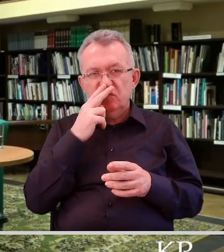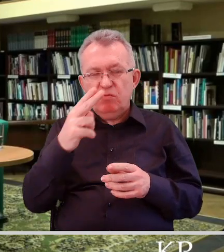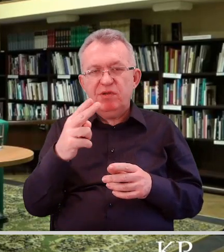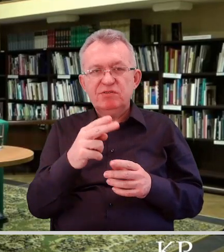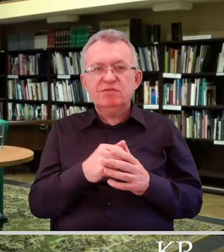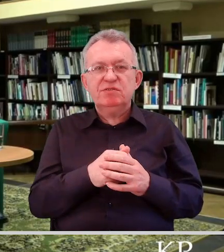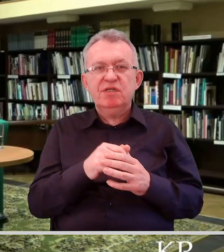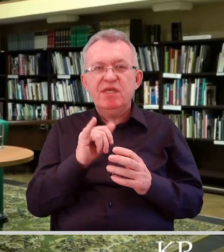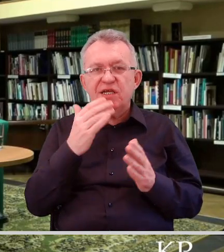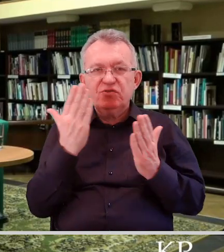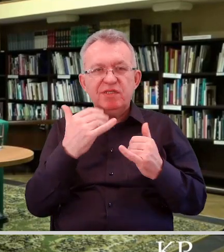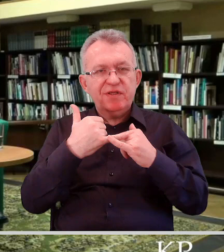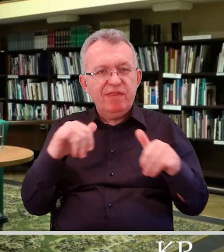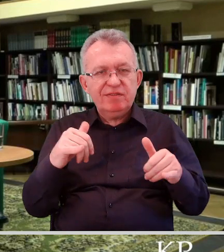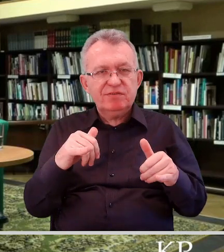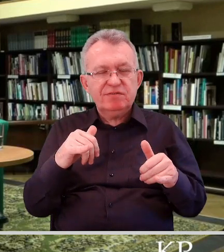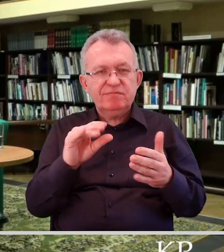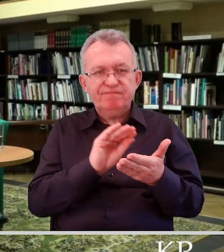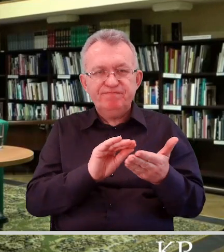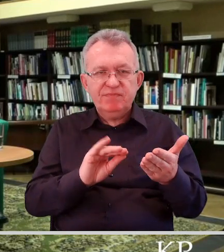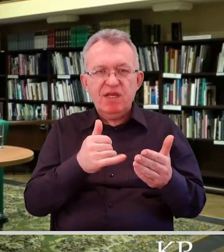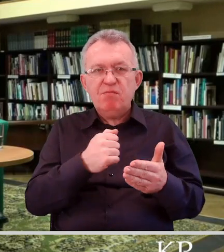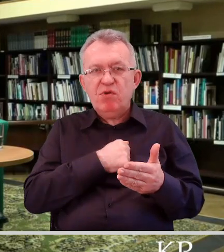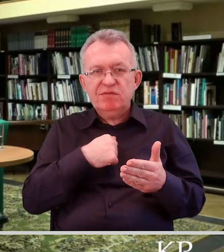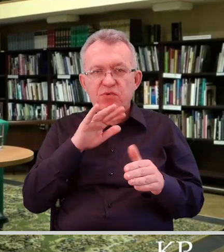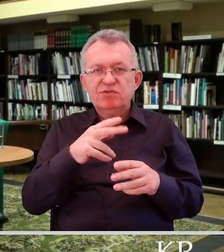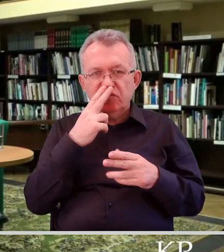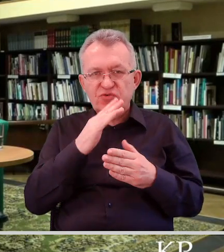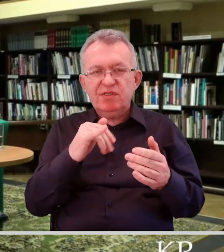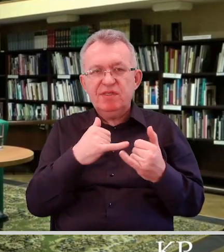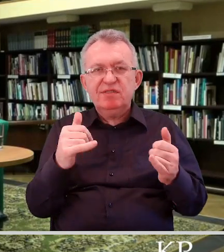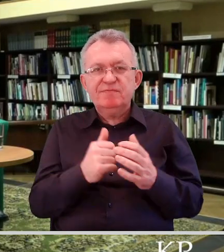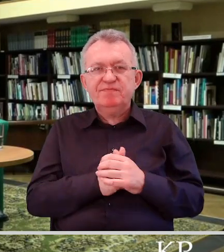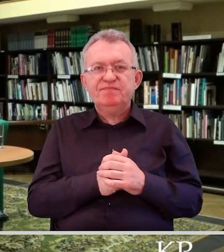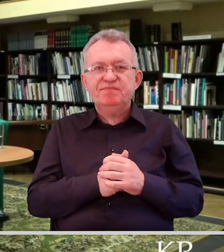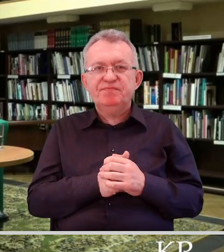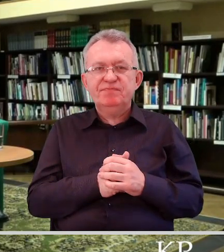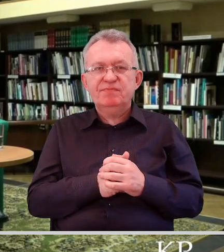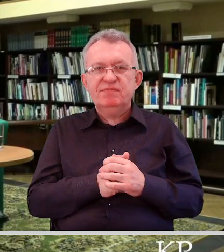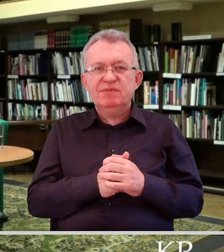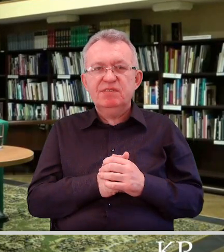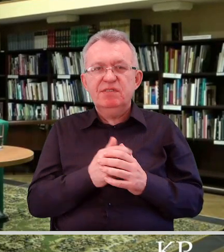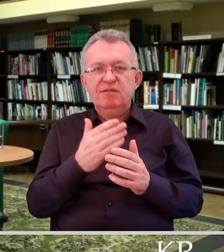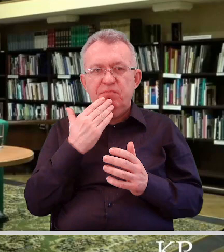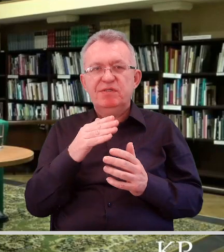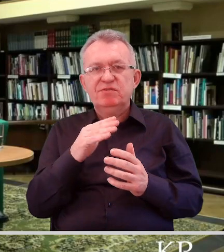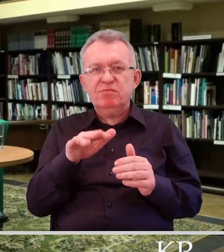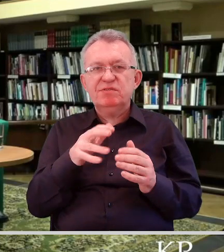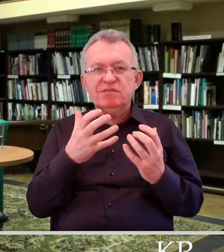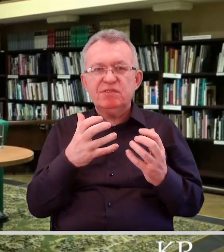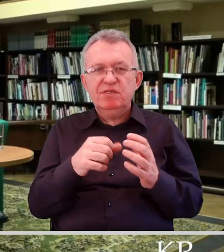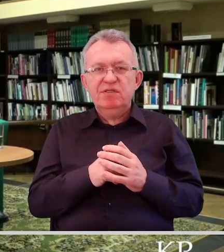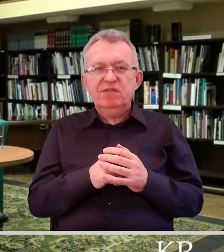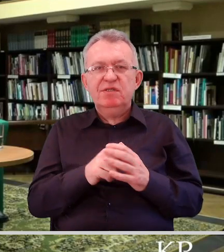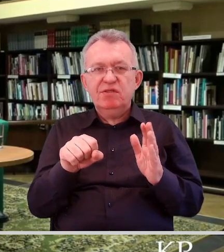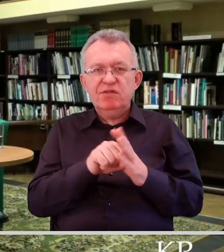jak czytać inaczej literaturę, jak polonistka może czytać inaczej literaturę, więc też bardzo może zachęcić